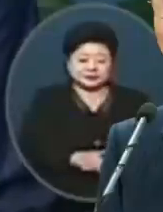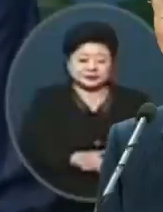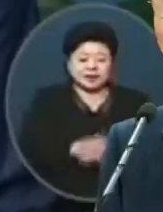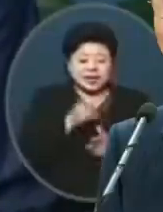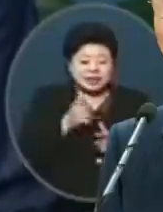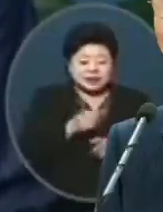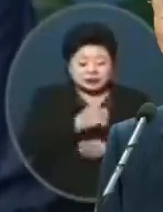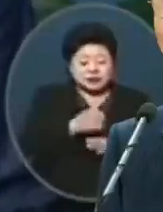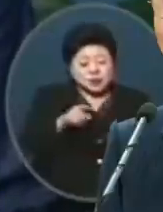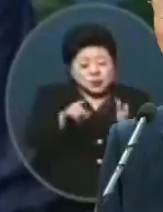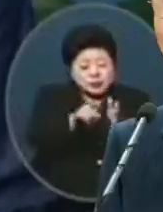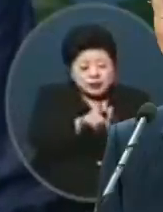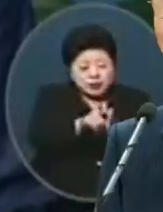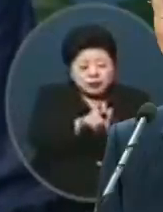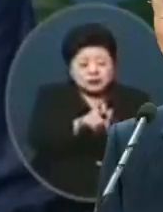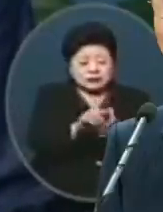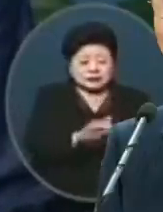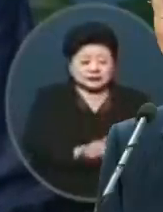우리는 예수 그리스도를 믿어서